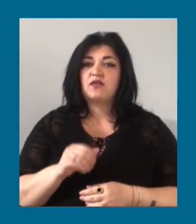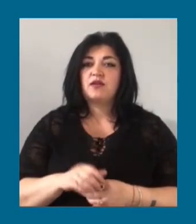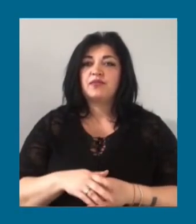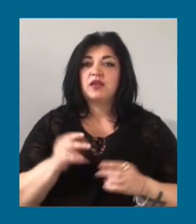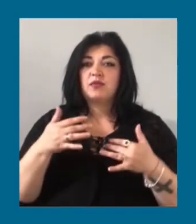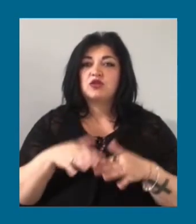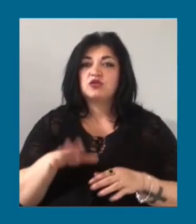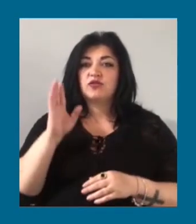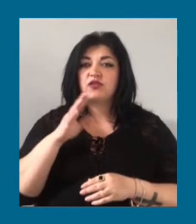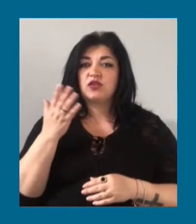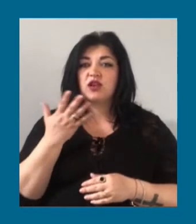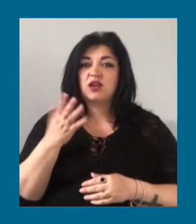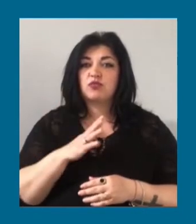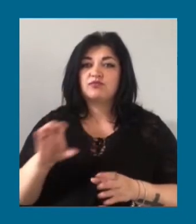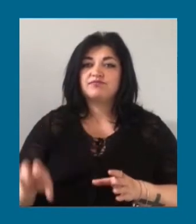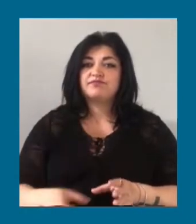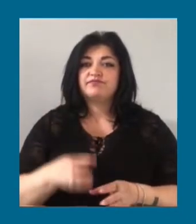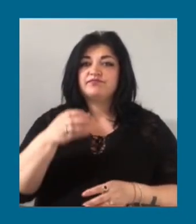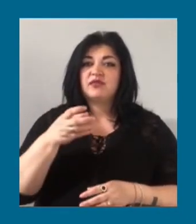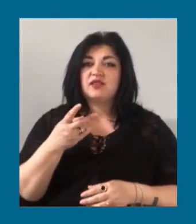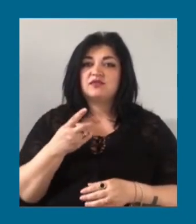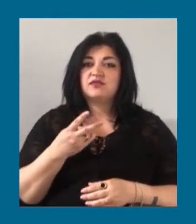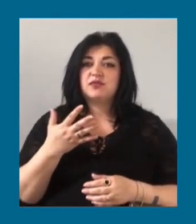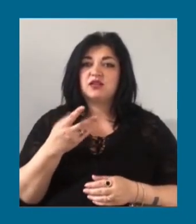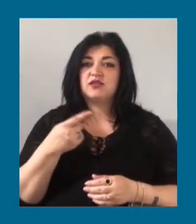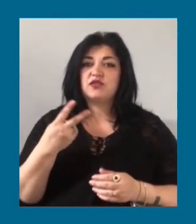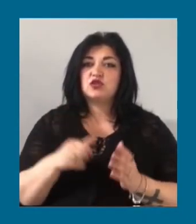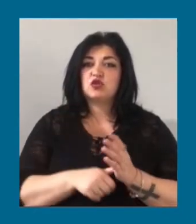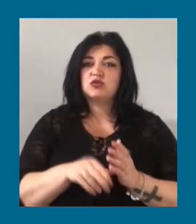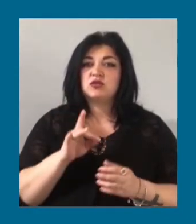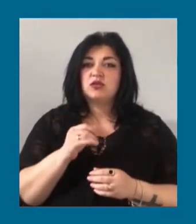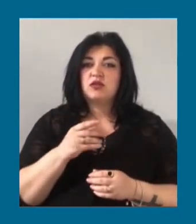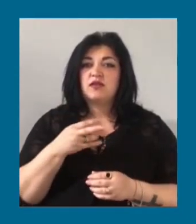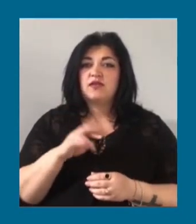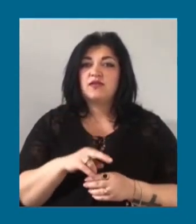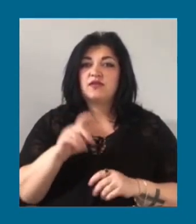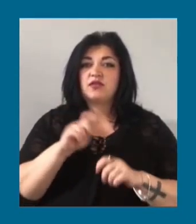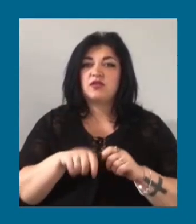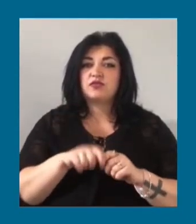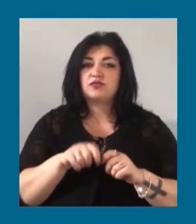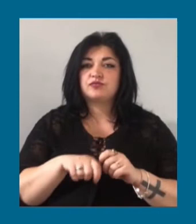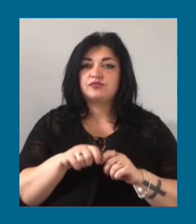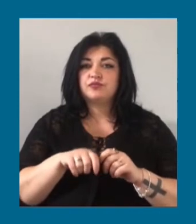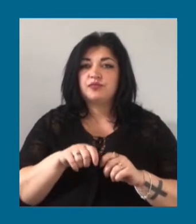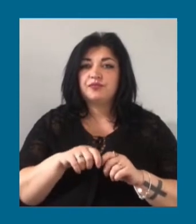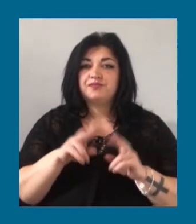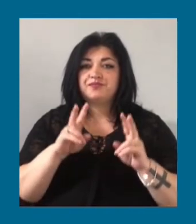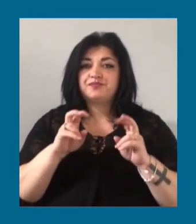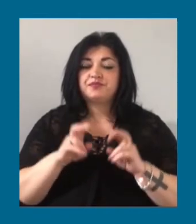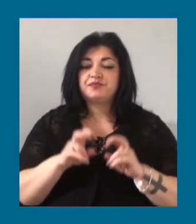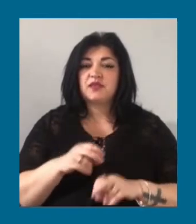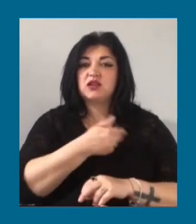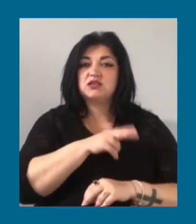відібрані 25-26 травня в контрольних точках на пляжах міста Одеси, за